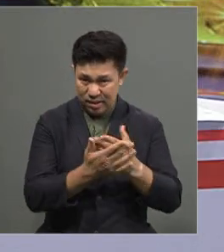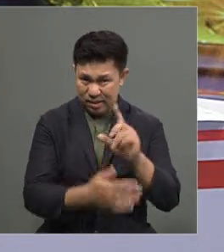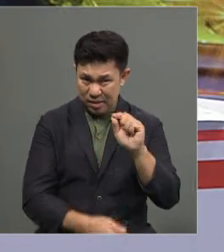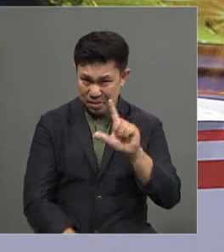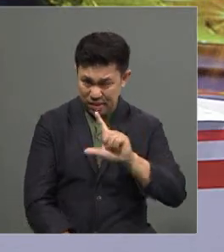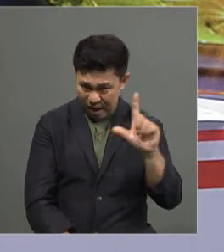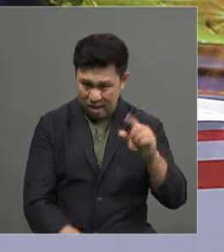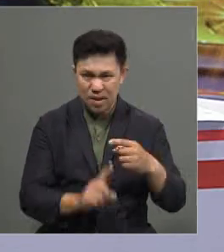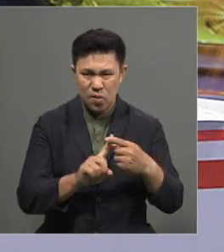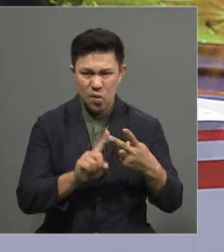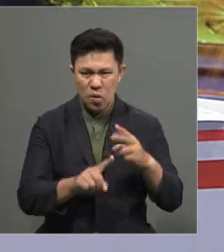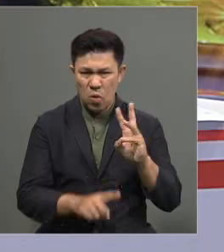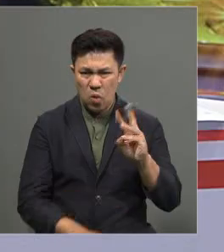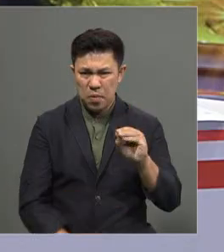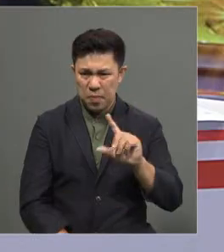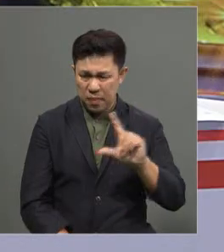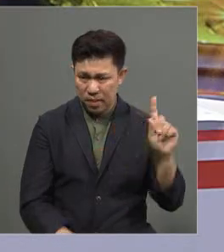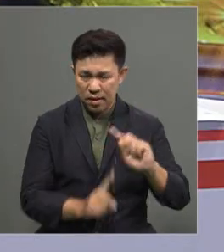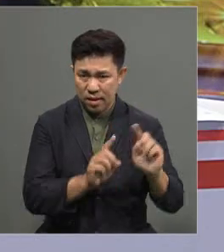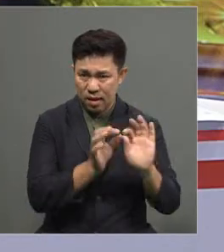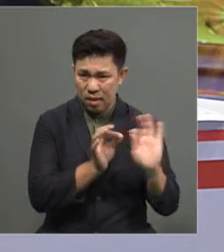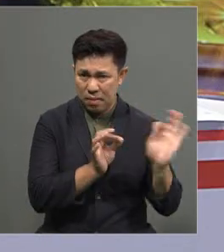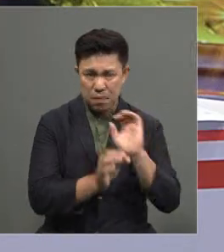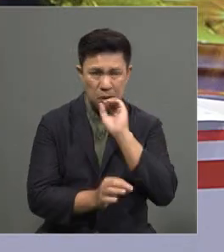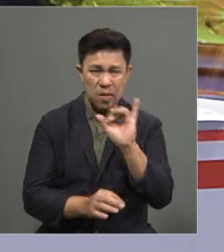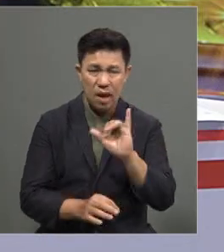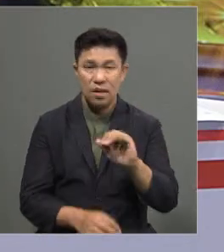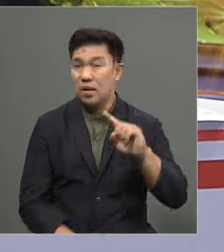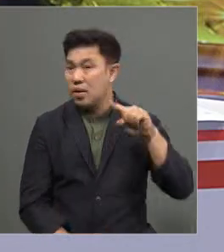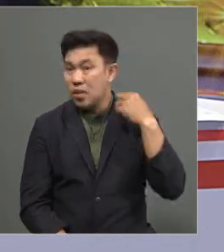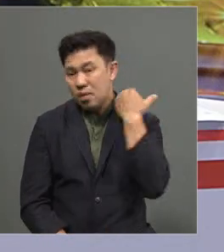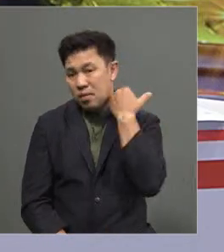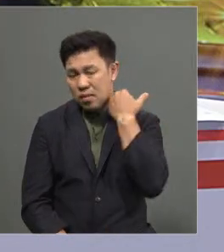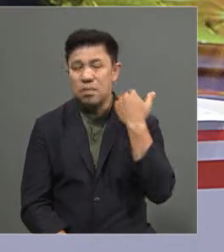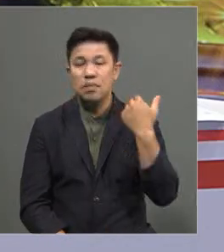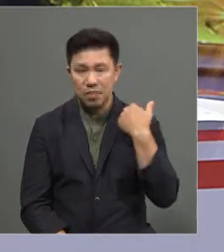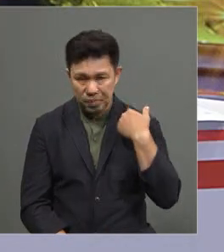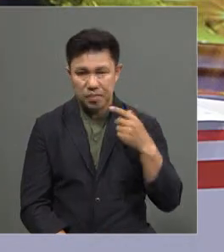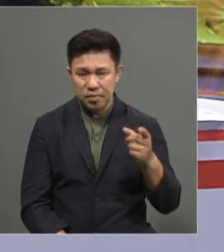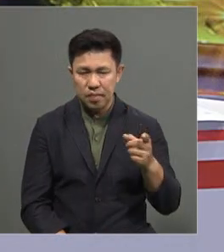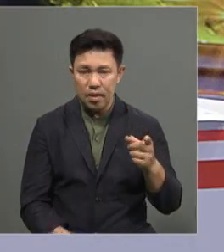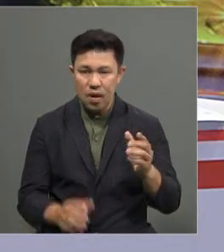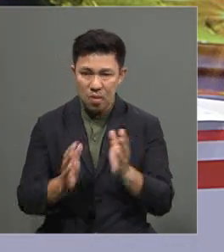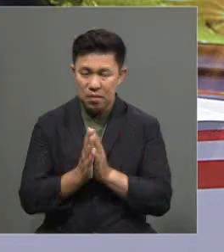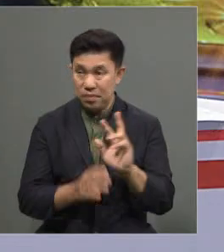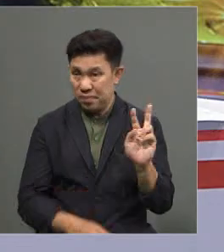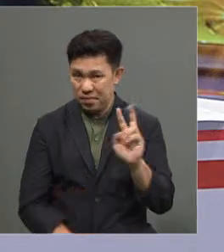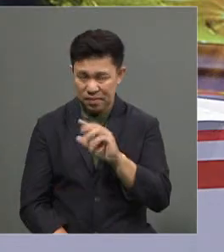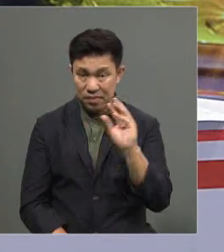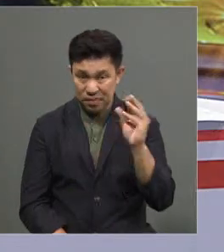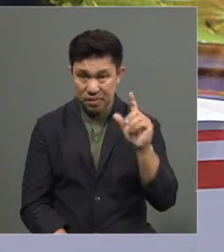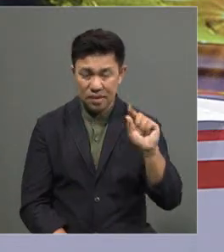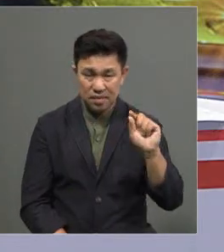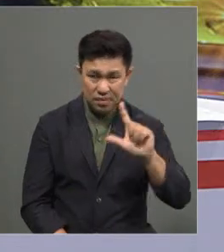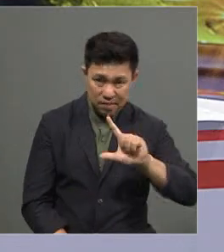คสอื่น60ล้านด้วยแต่ยังไม่ได้บอกรายละเอียดขณะที่คุณกฤตอนงค์เองก็จะมีกรณีเรื่องร่วมกับคุณฟิล์มอันเนี้ย20ล้านใช่มั้